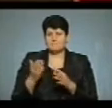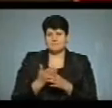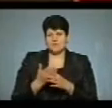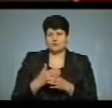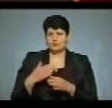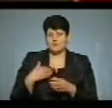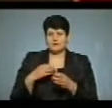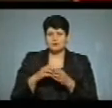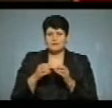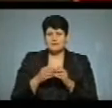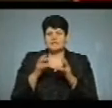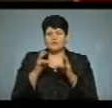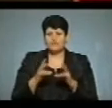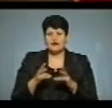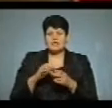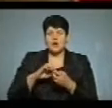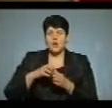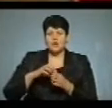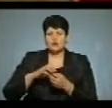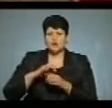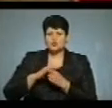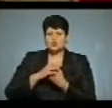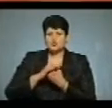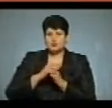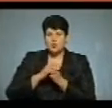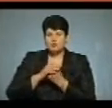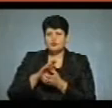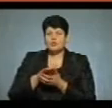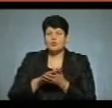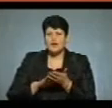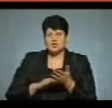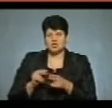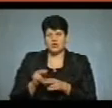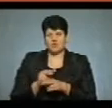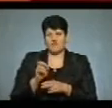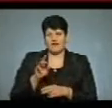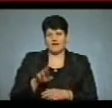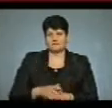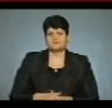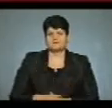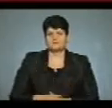травмування колінного суглобу, тобто і стосовно подальшого лікування.